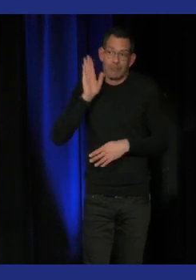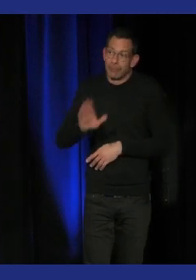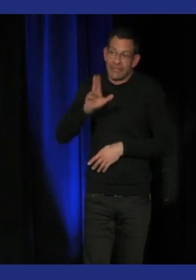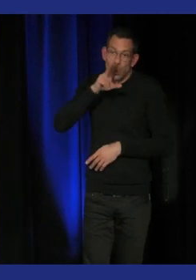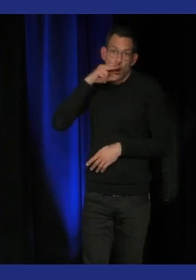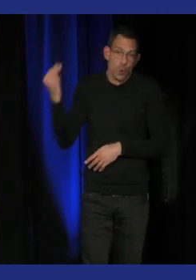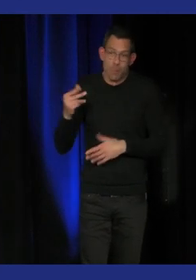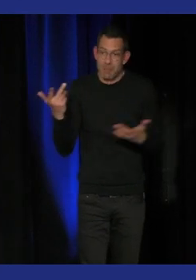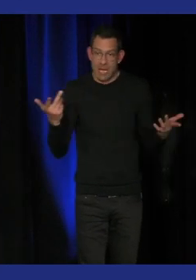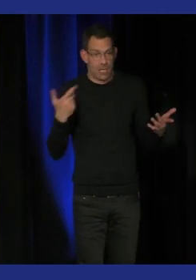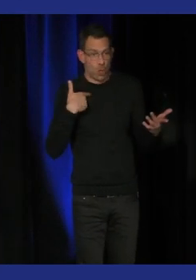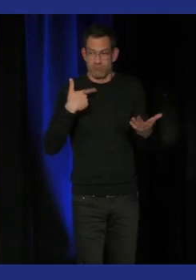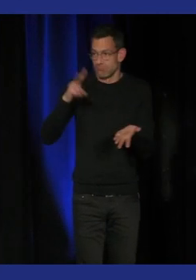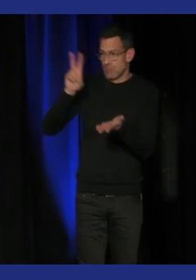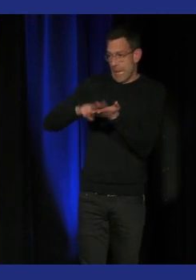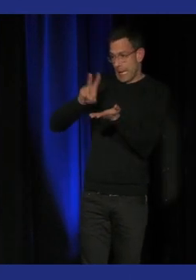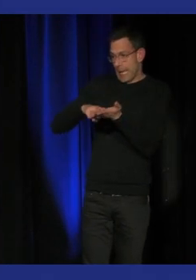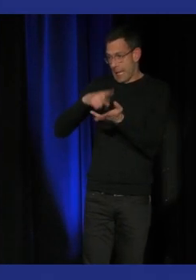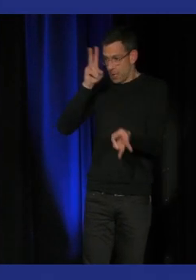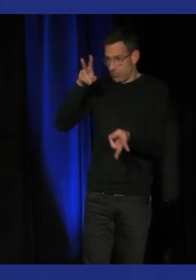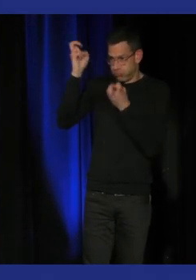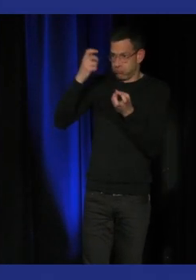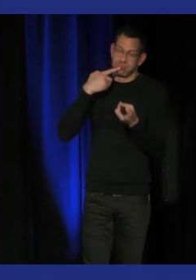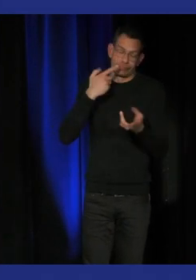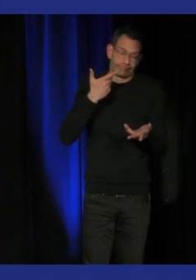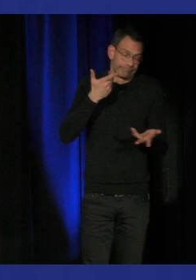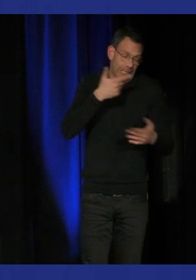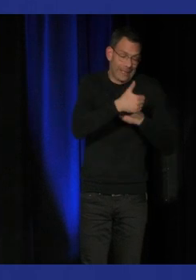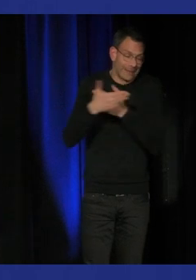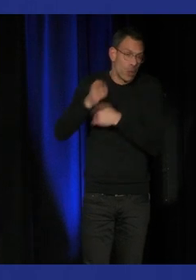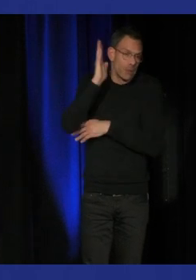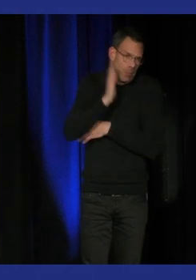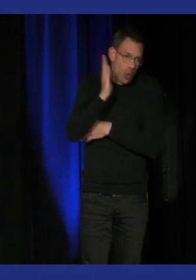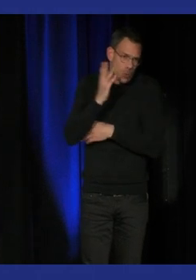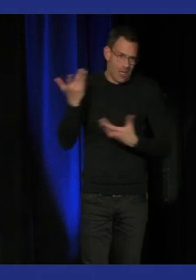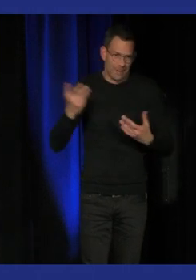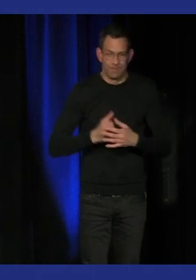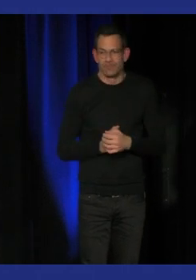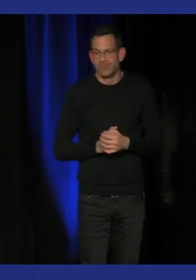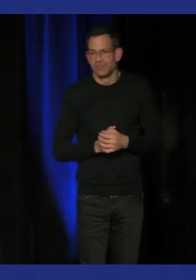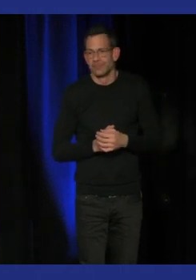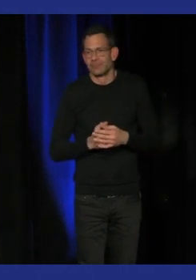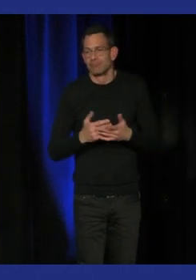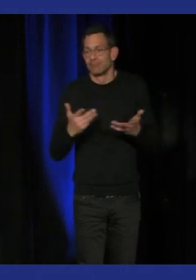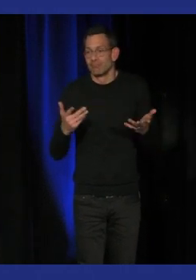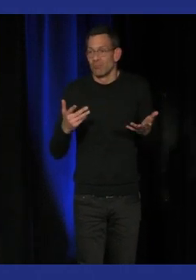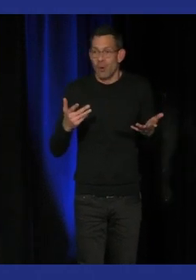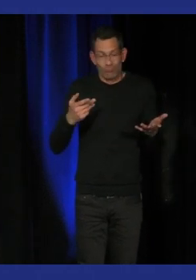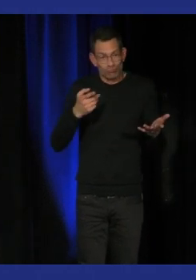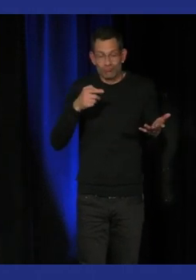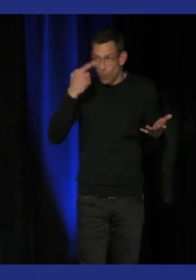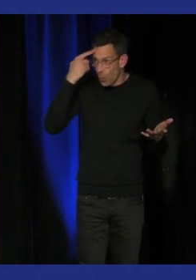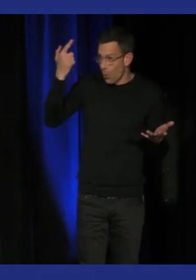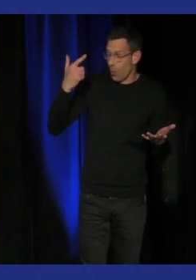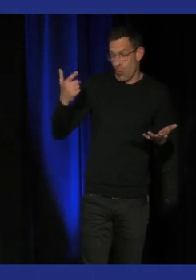catégories pour juger le réel, pour apprécier le réel. Ça fait, il y aurait peut-être une illusion à croire que nous pouvons